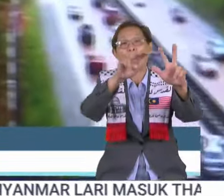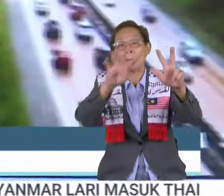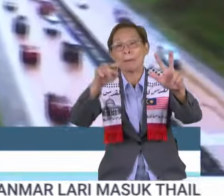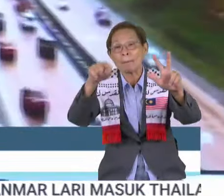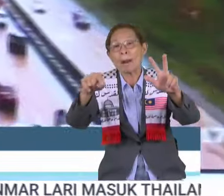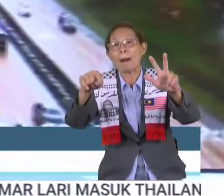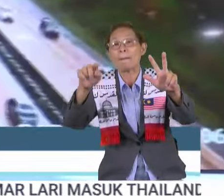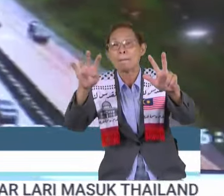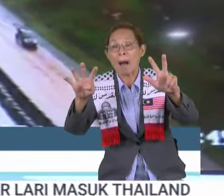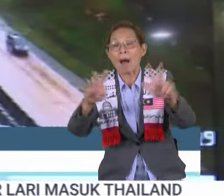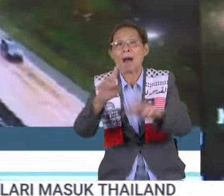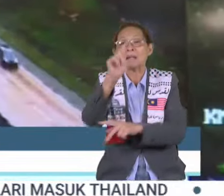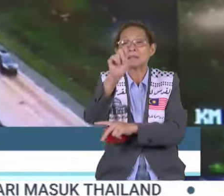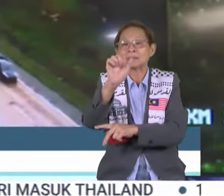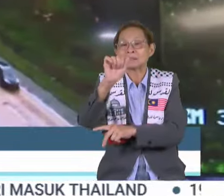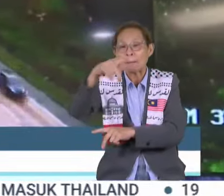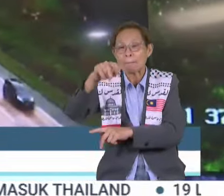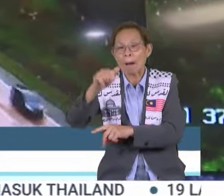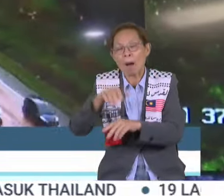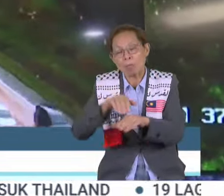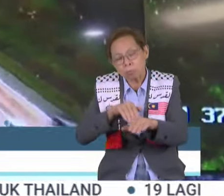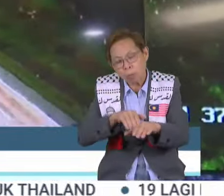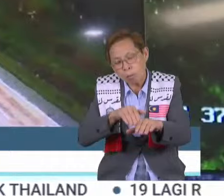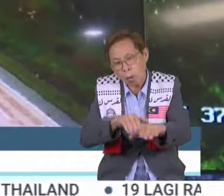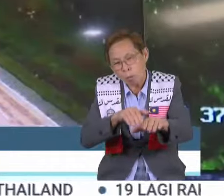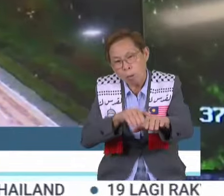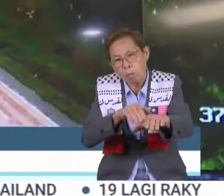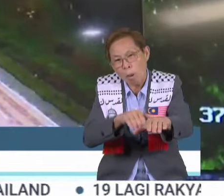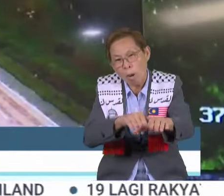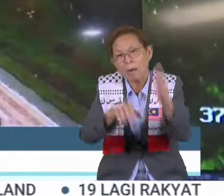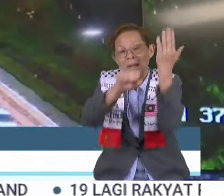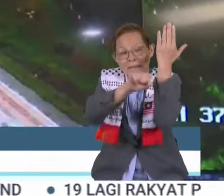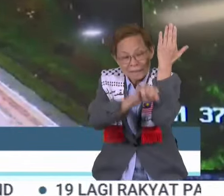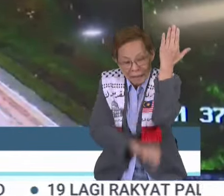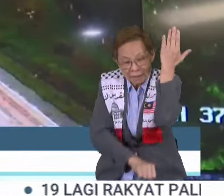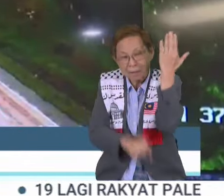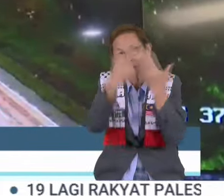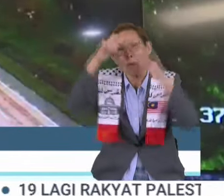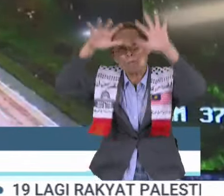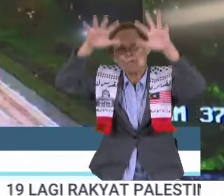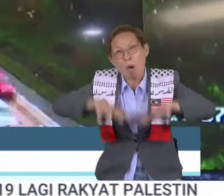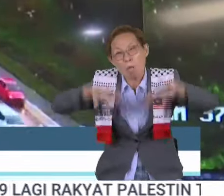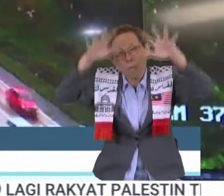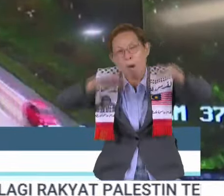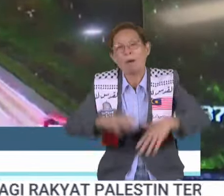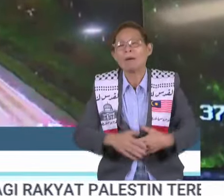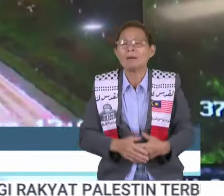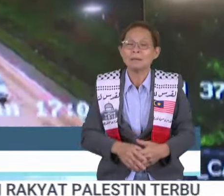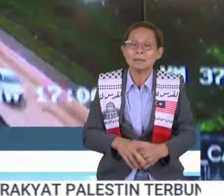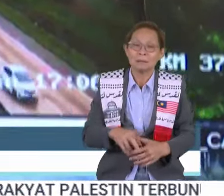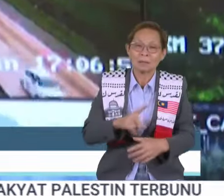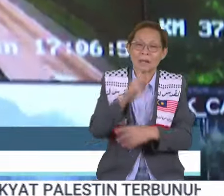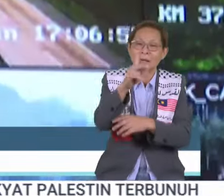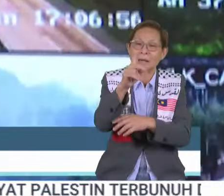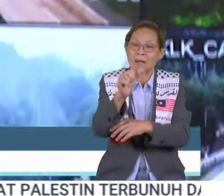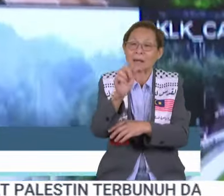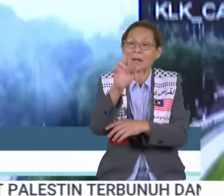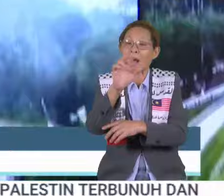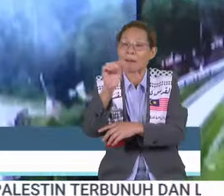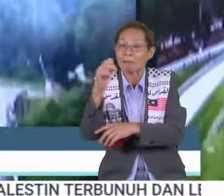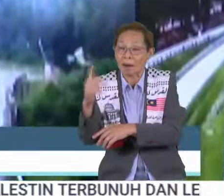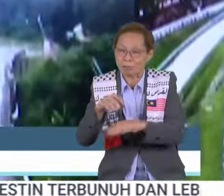324.4 Tapah, trafik dilihat perlahan menuju ke selatan. Berikutan hujan lebat. Dan seterusnya di Karak,